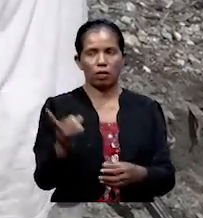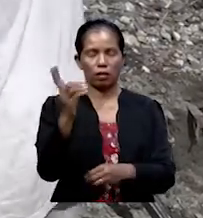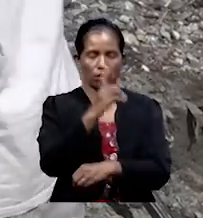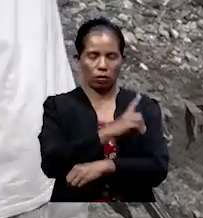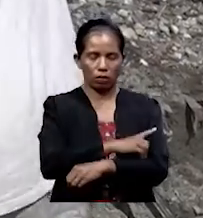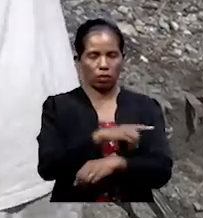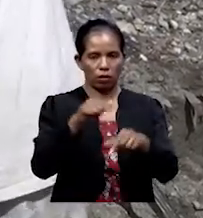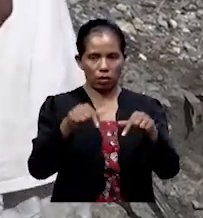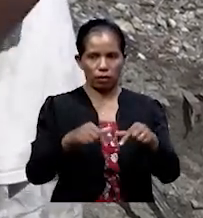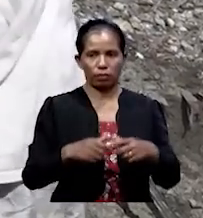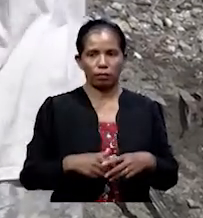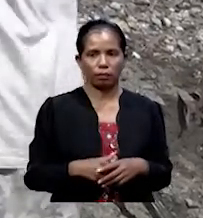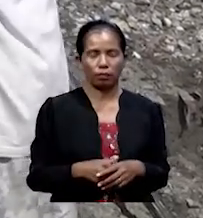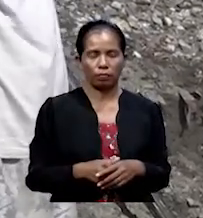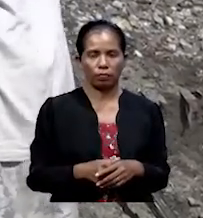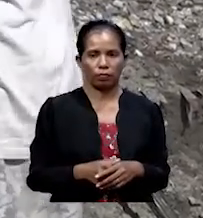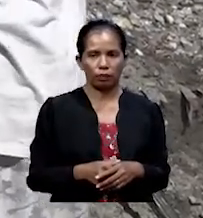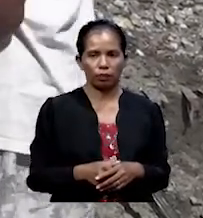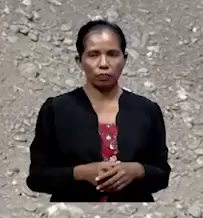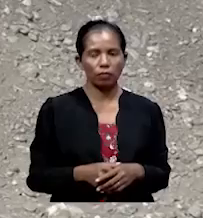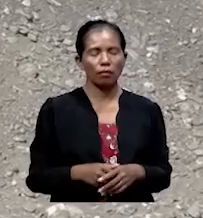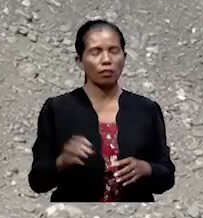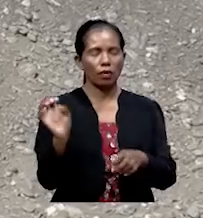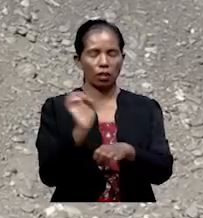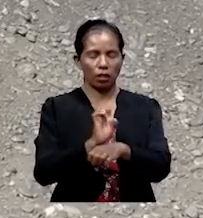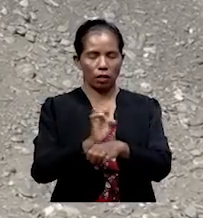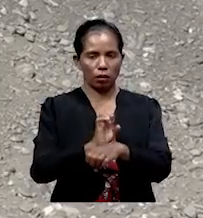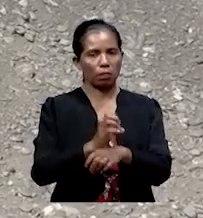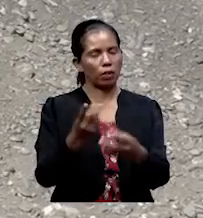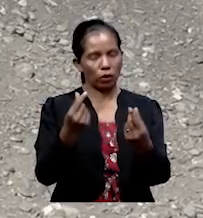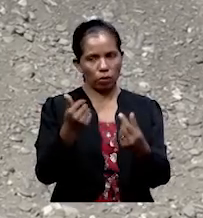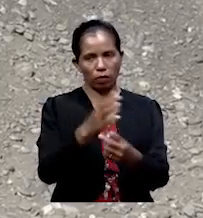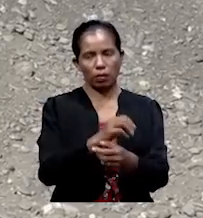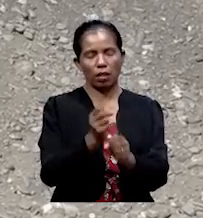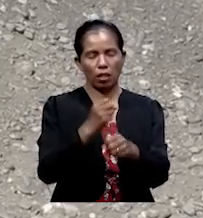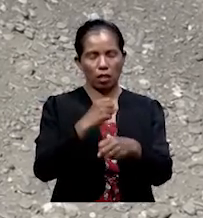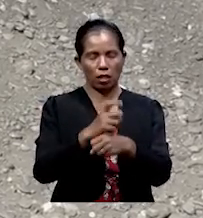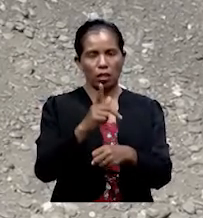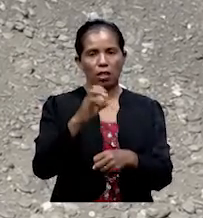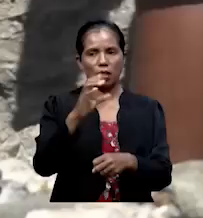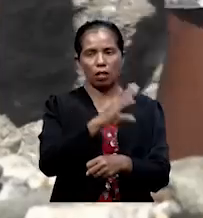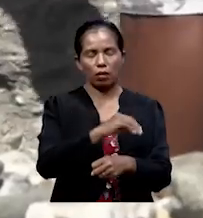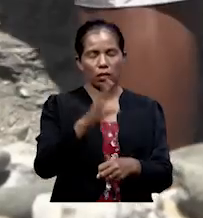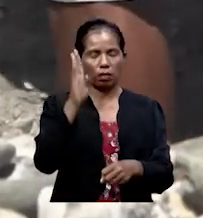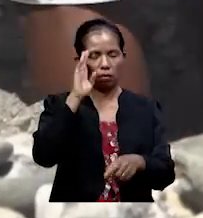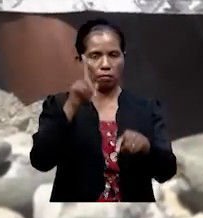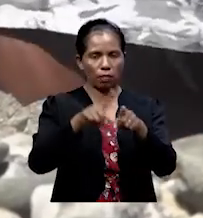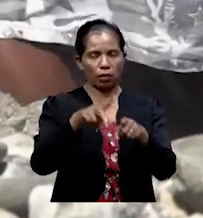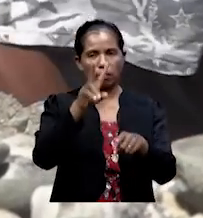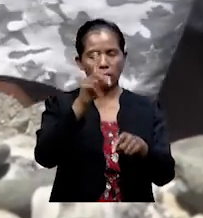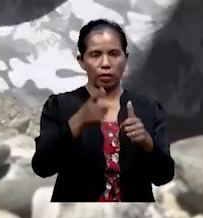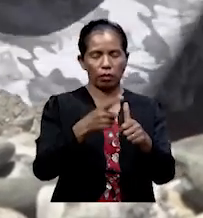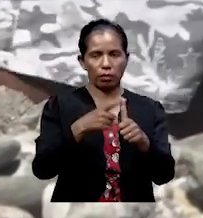inyang. Hoy economía ne bela suficiente, halo que baru ho kenzer sonya mau segundo no terceiro,